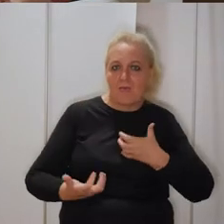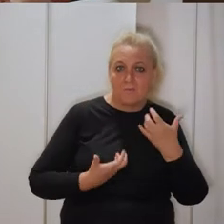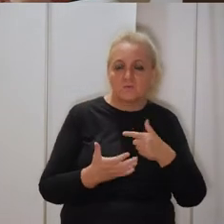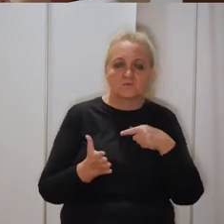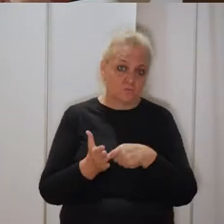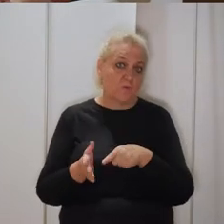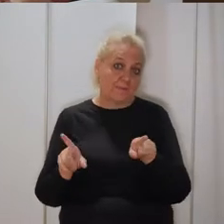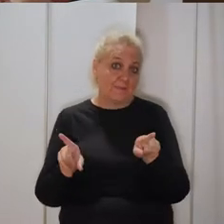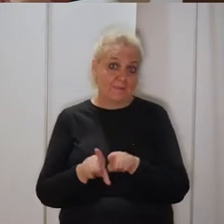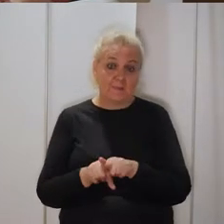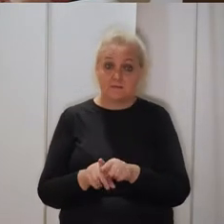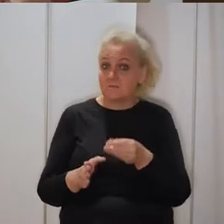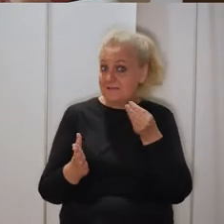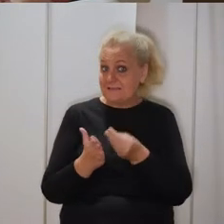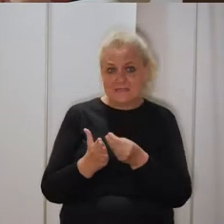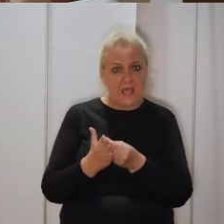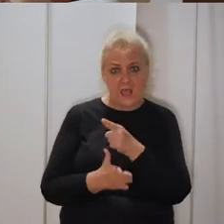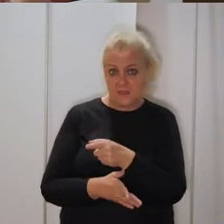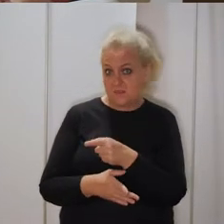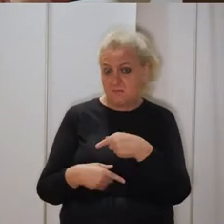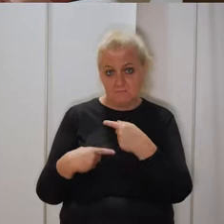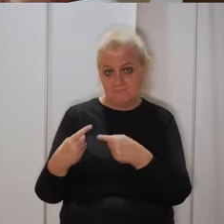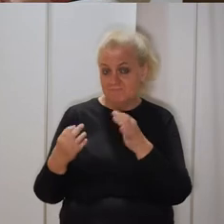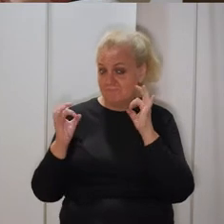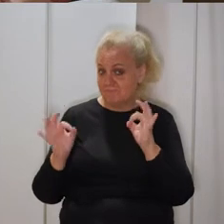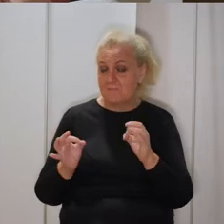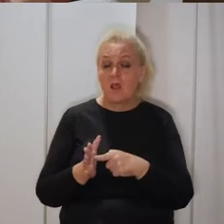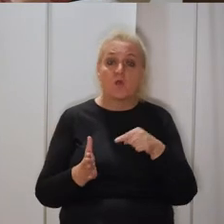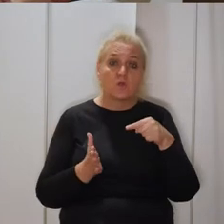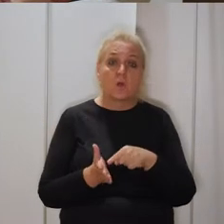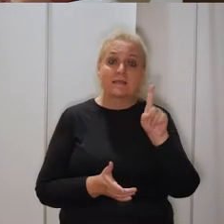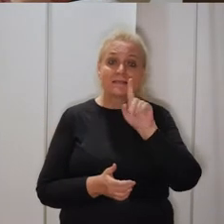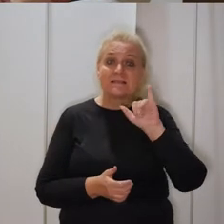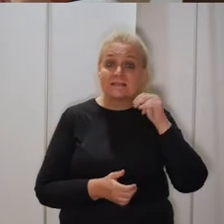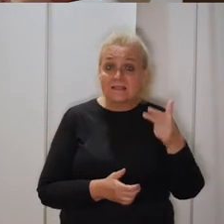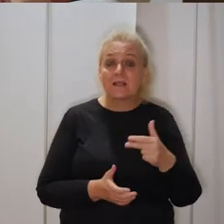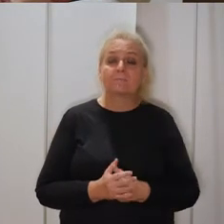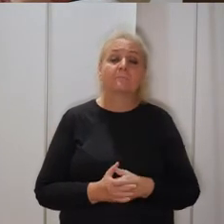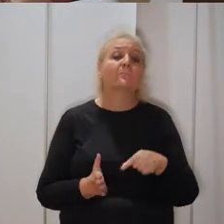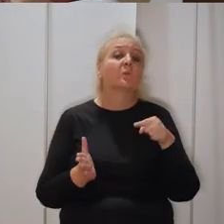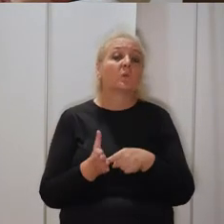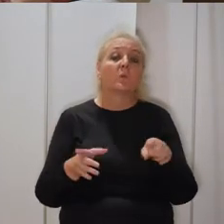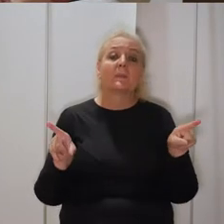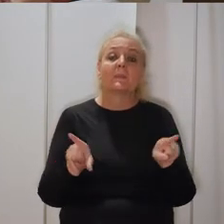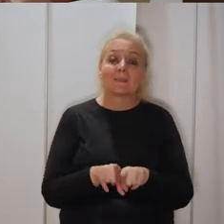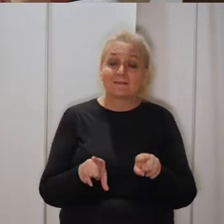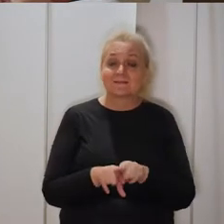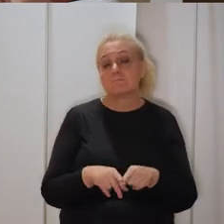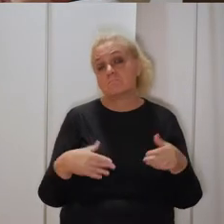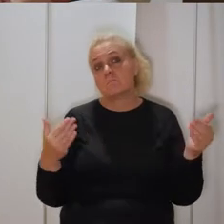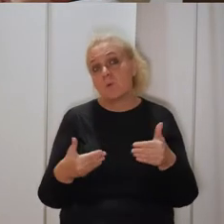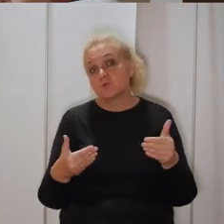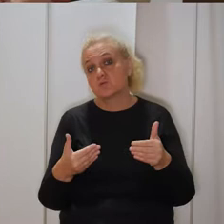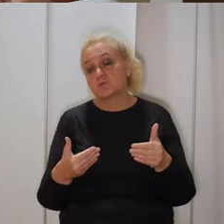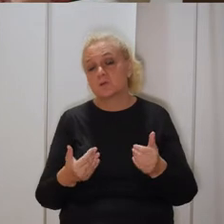są również, to są niezwykle cenne rzeczy. Także tutaj ziny, to też